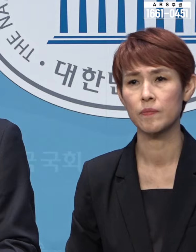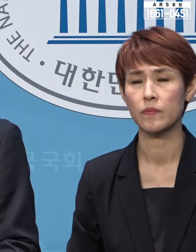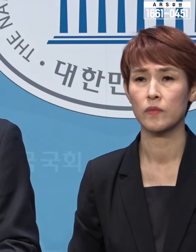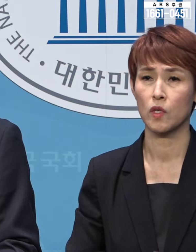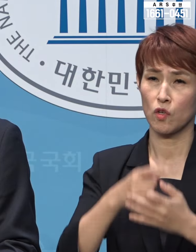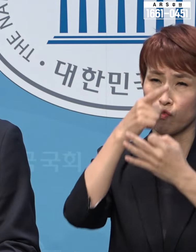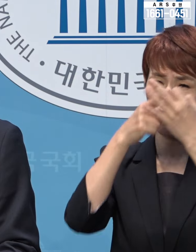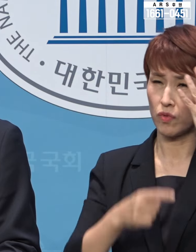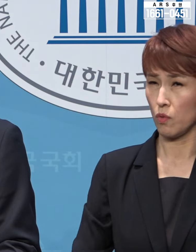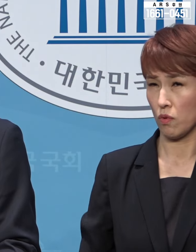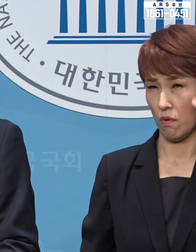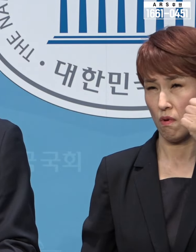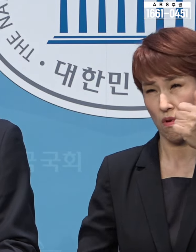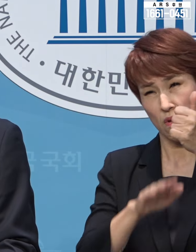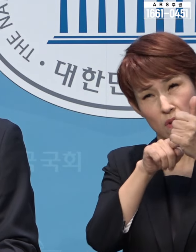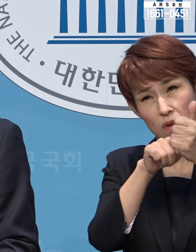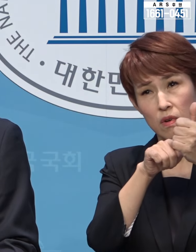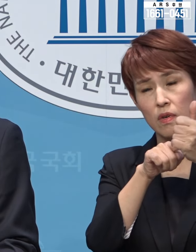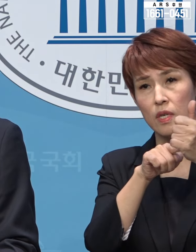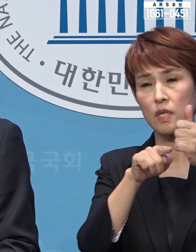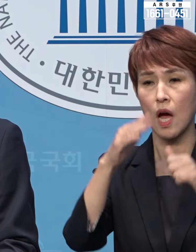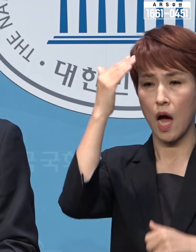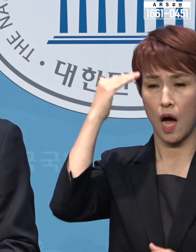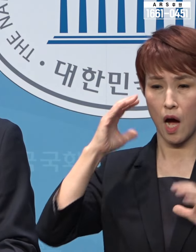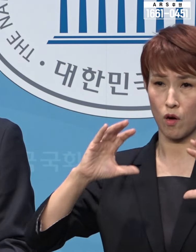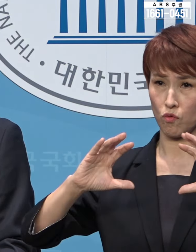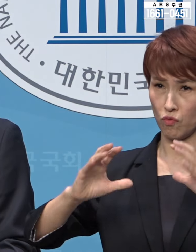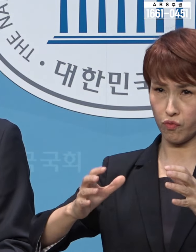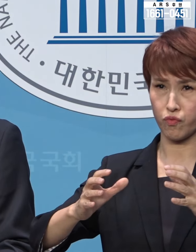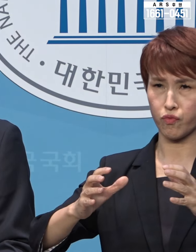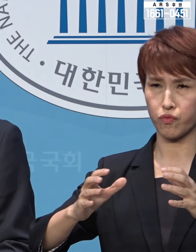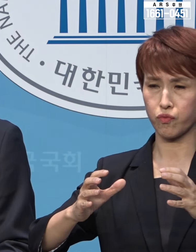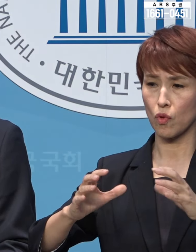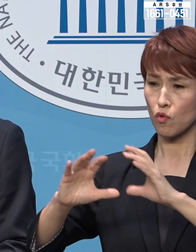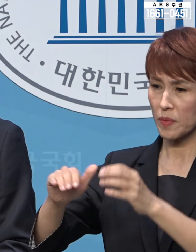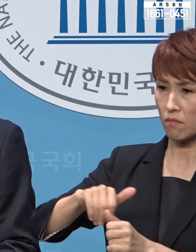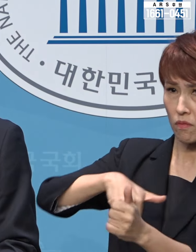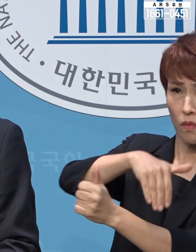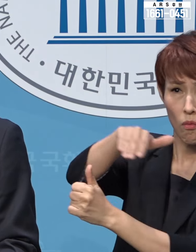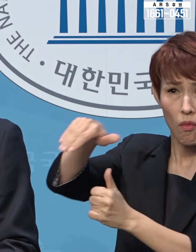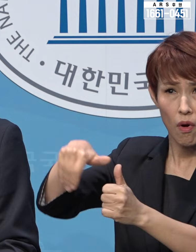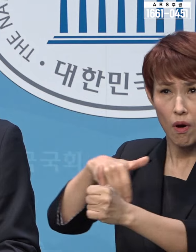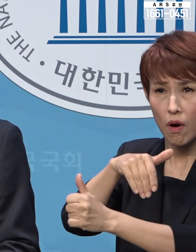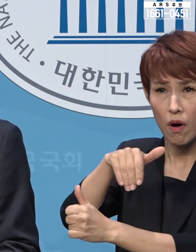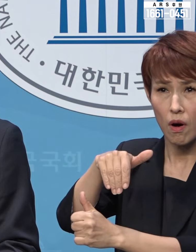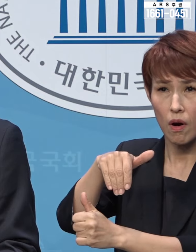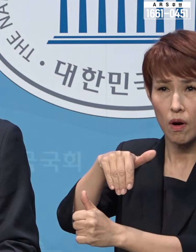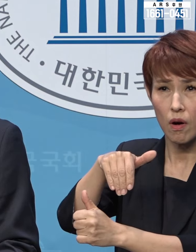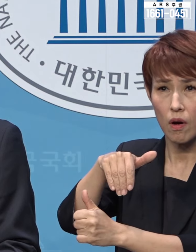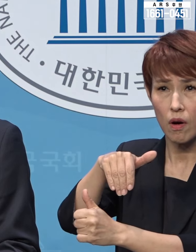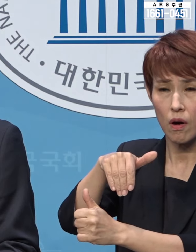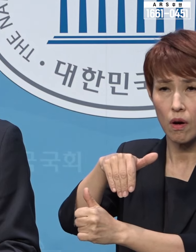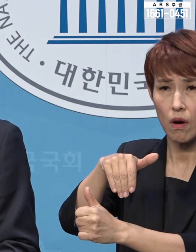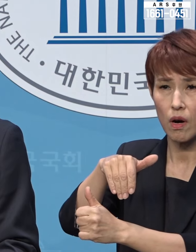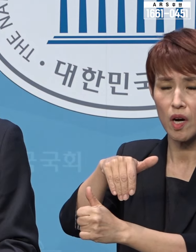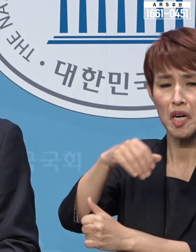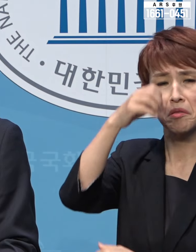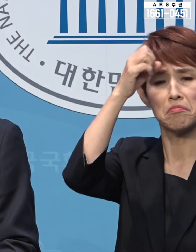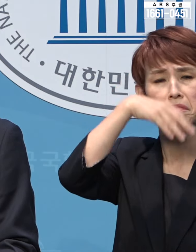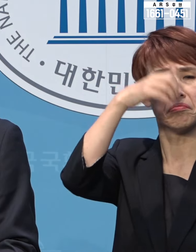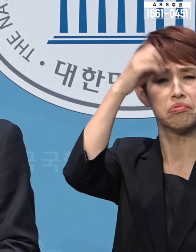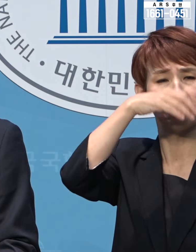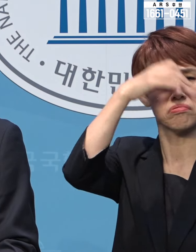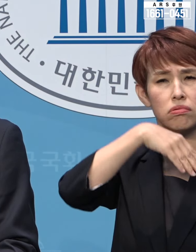윤석일 대통령이 현재 대한민국과 국민이 처한 상황을 얼마나 무사